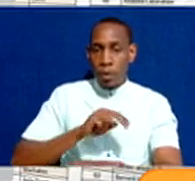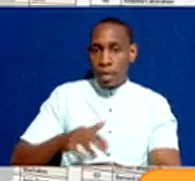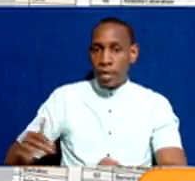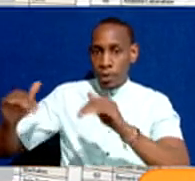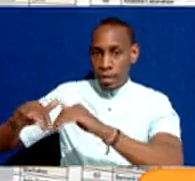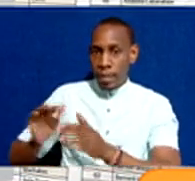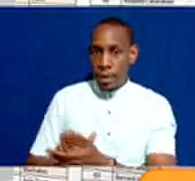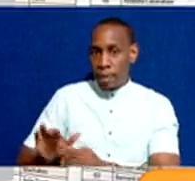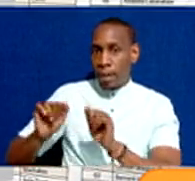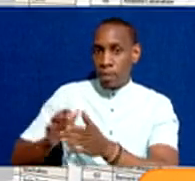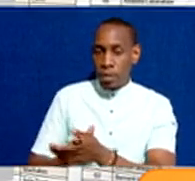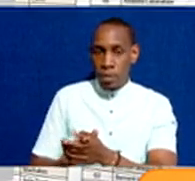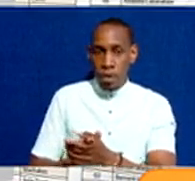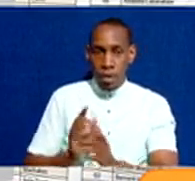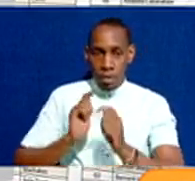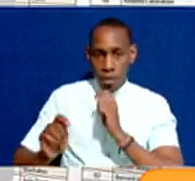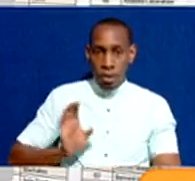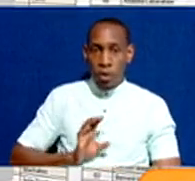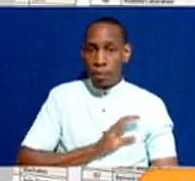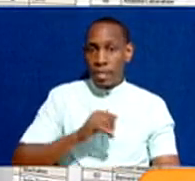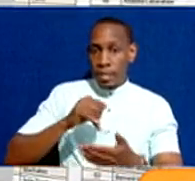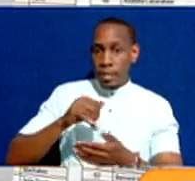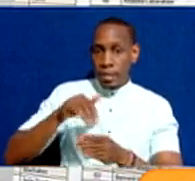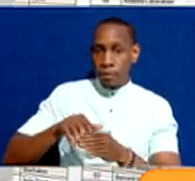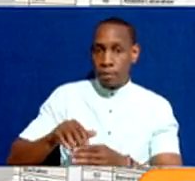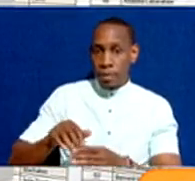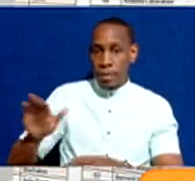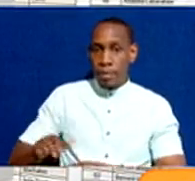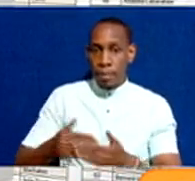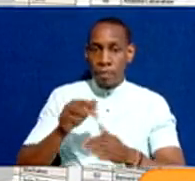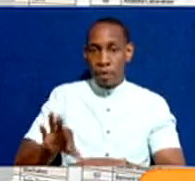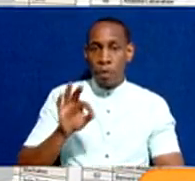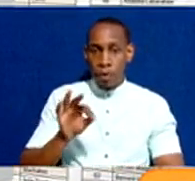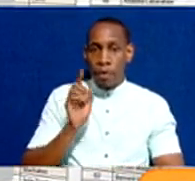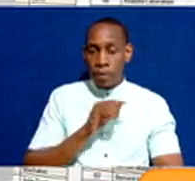kitaifa ili wakaguliwe na kamati husika za bunge kabla ya kuteuliwa na